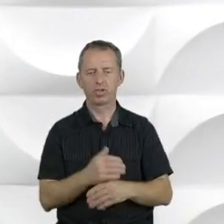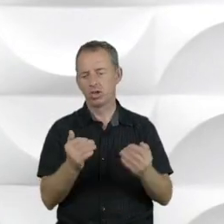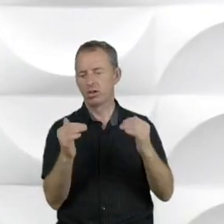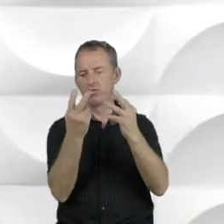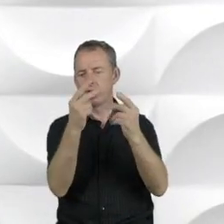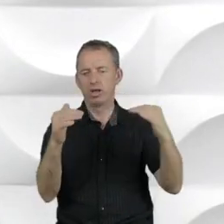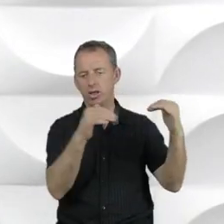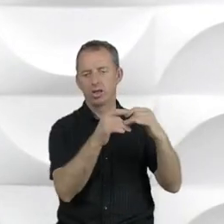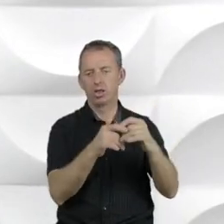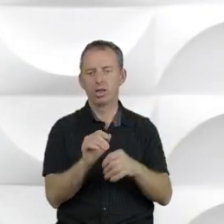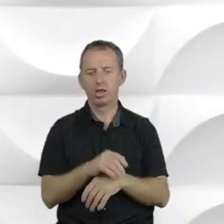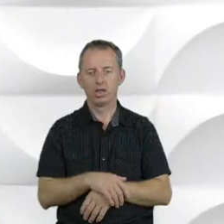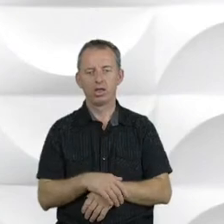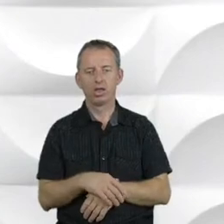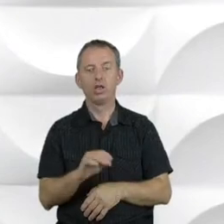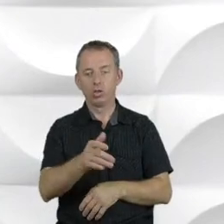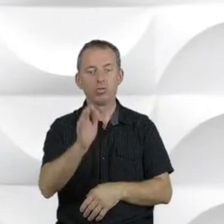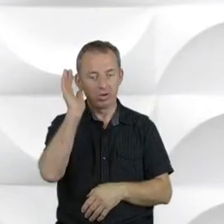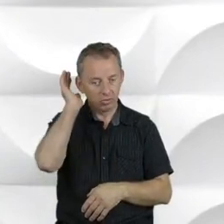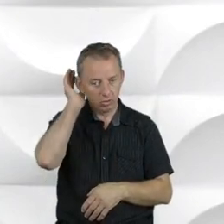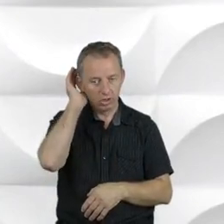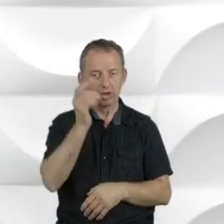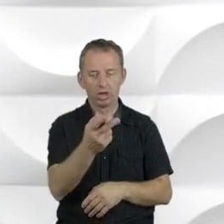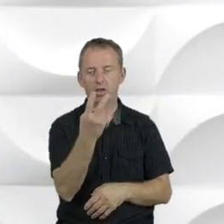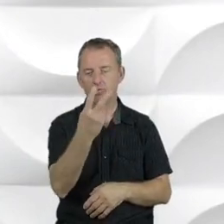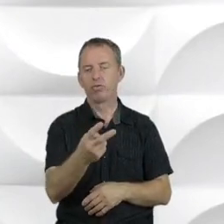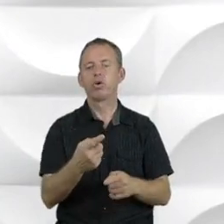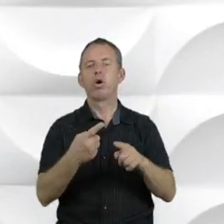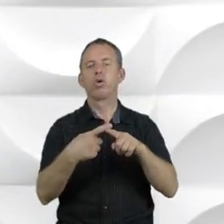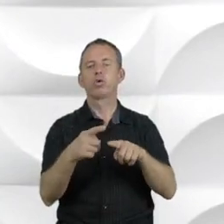Trzeba się dobrze wsłuchać, żeby uchwycić różnicę.